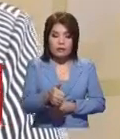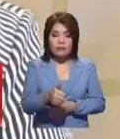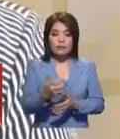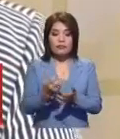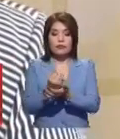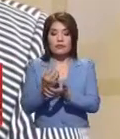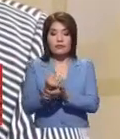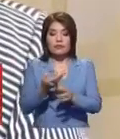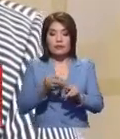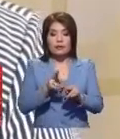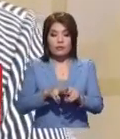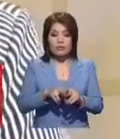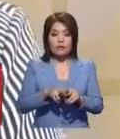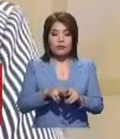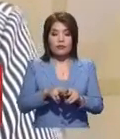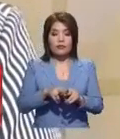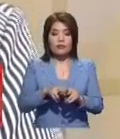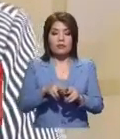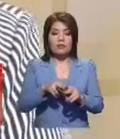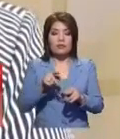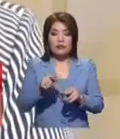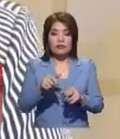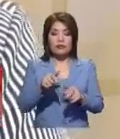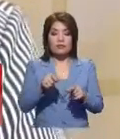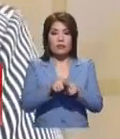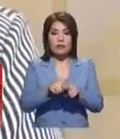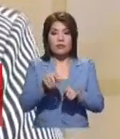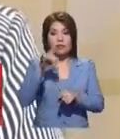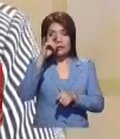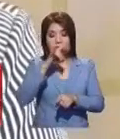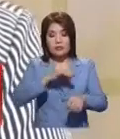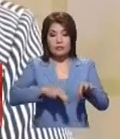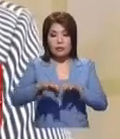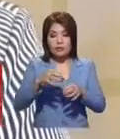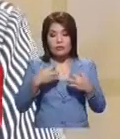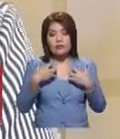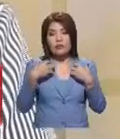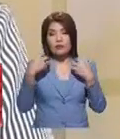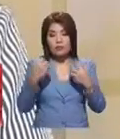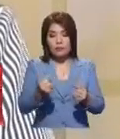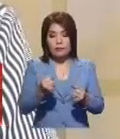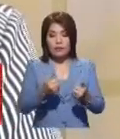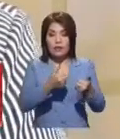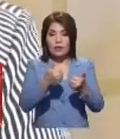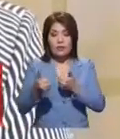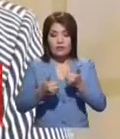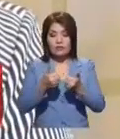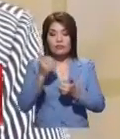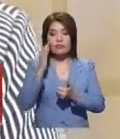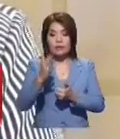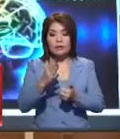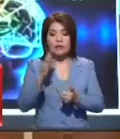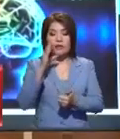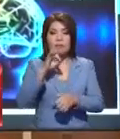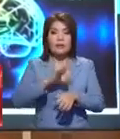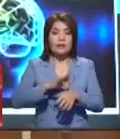и поэтому, так скажем, данный казахстанец, он здоровый, с хорошим иммунитетом, и он не подвержен хроническим